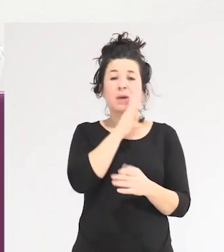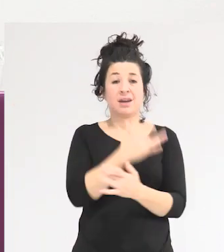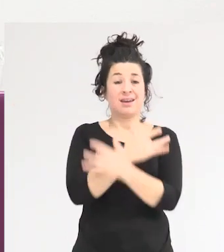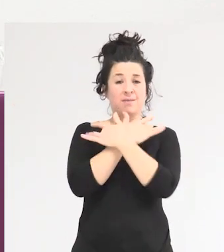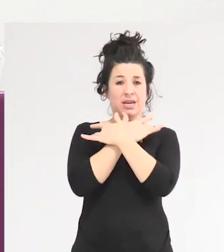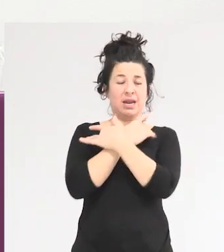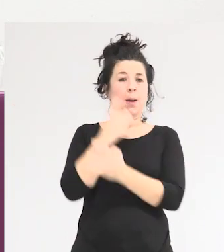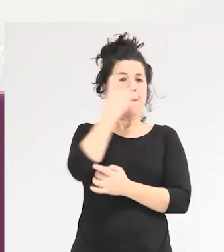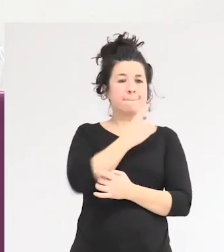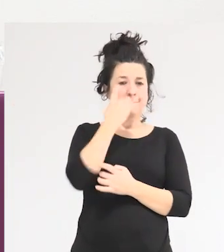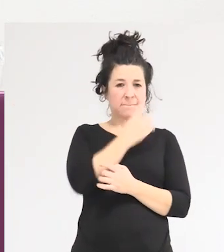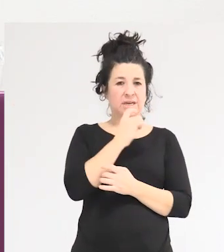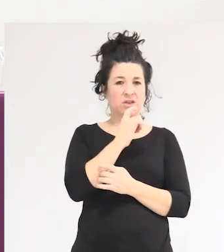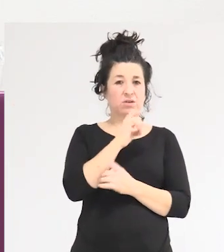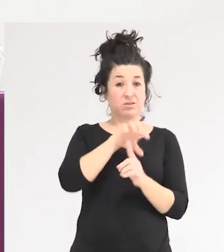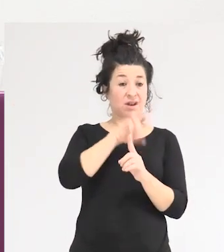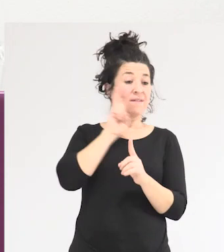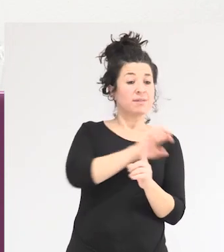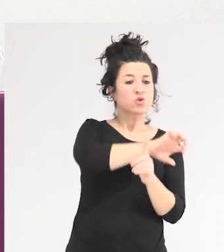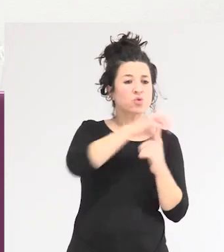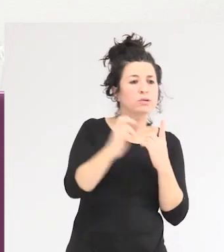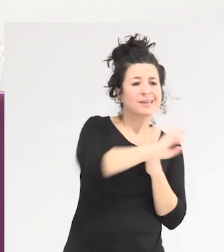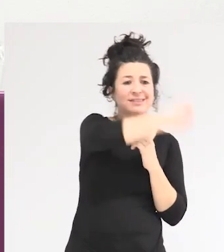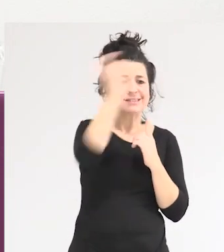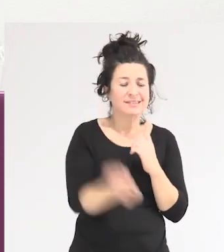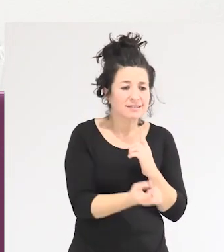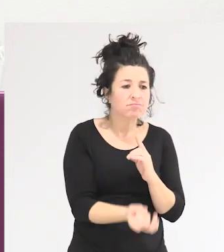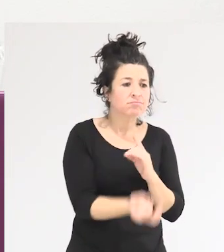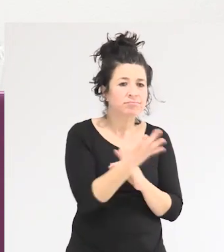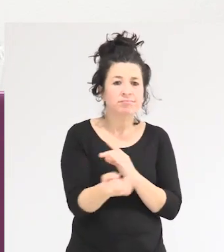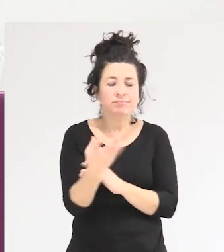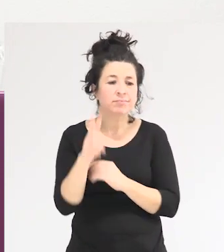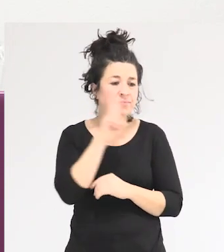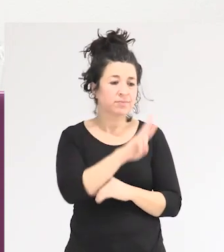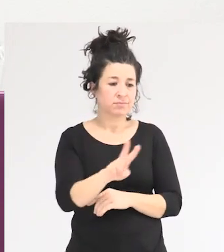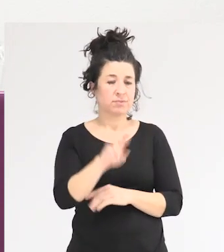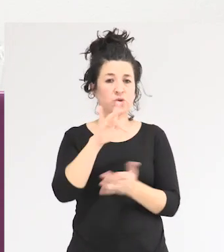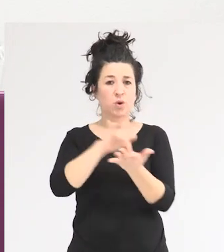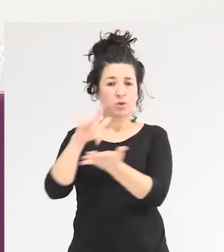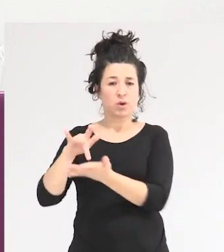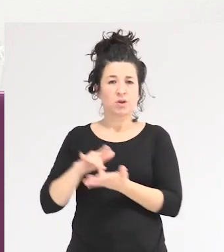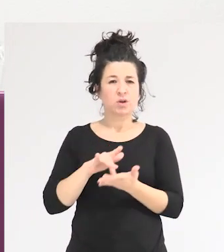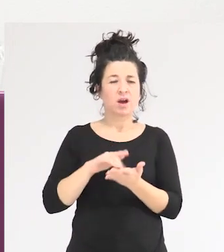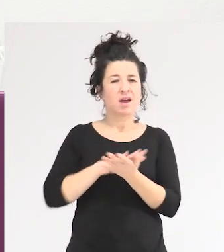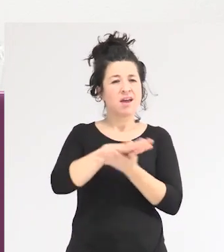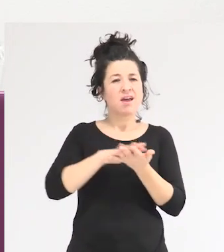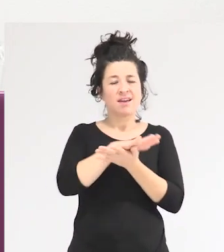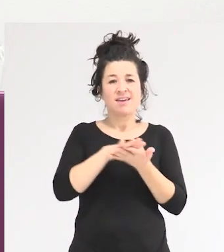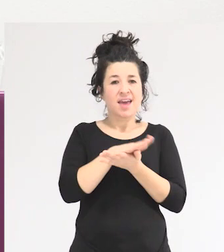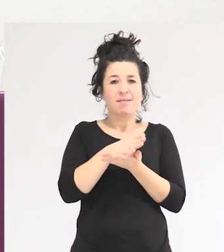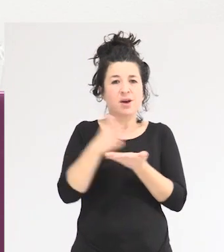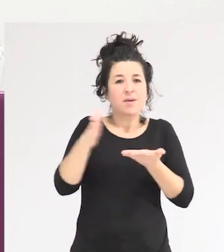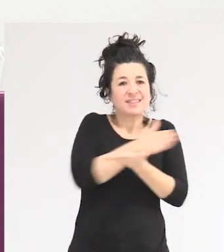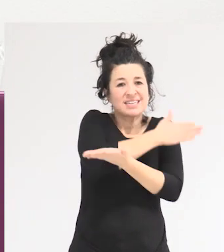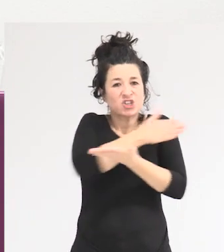mitoarekin, eta nola kultura askotan agertzen den mitoa den, bai? Eta hitz egiten digu disoziazio horiei buruz,